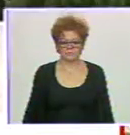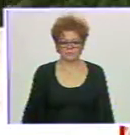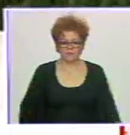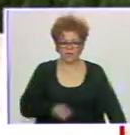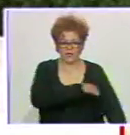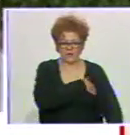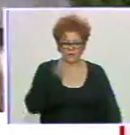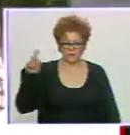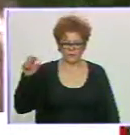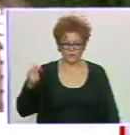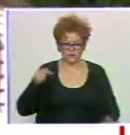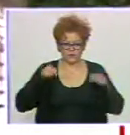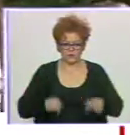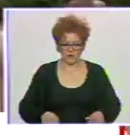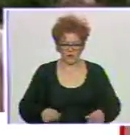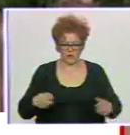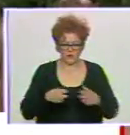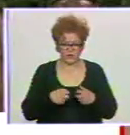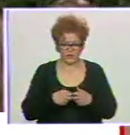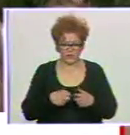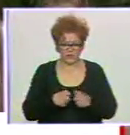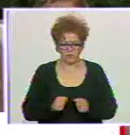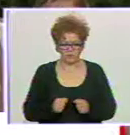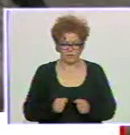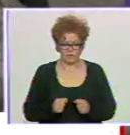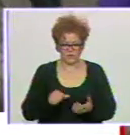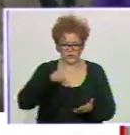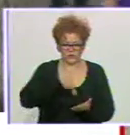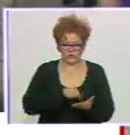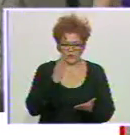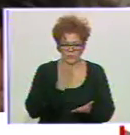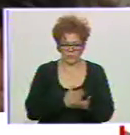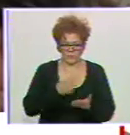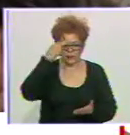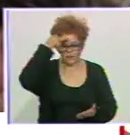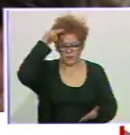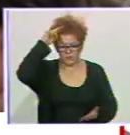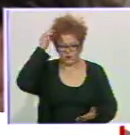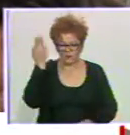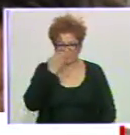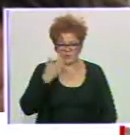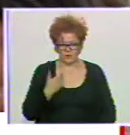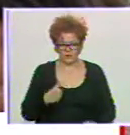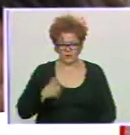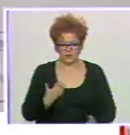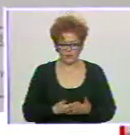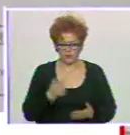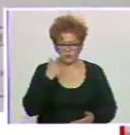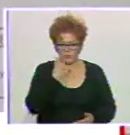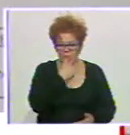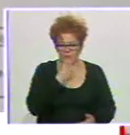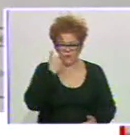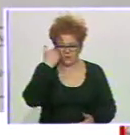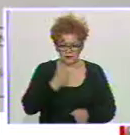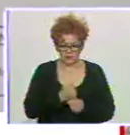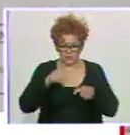Elevii din Dolj care susțin în această vară evaluarea națională vor da examenul în centre stabilite de inspectoratul școlar. Este pentru prima dată când se face acest lucru